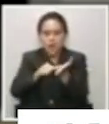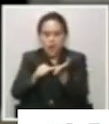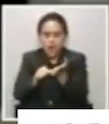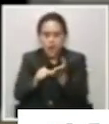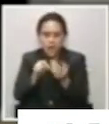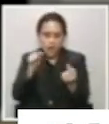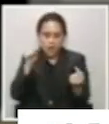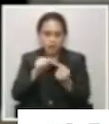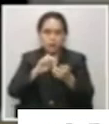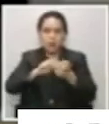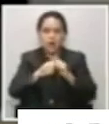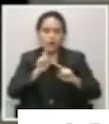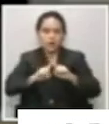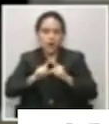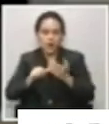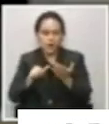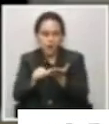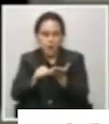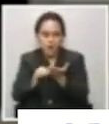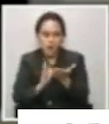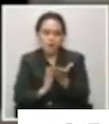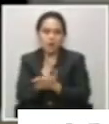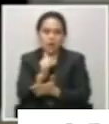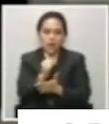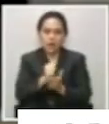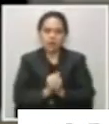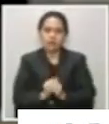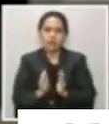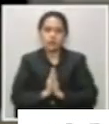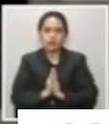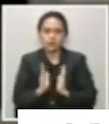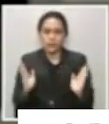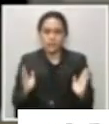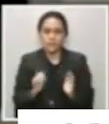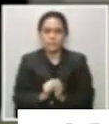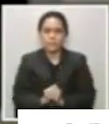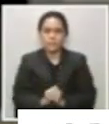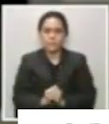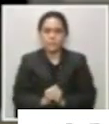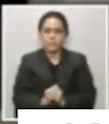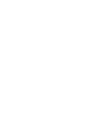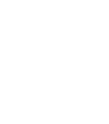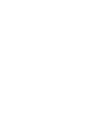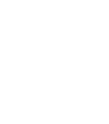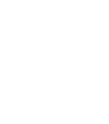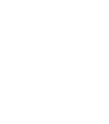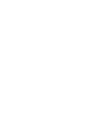จของปัญหาที่กระผมได้กราบเรียนไว้เบื้องต้นขอกราบขอบพระคุณครับ